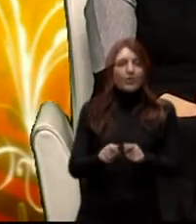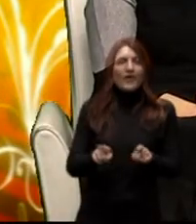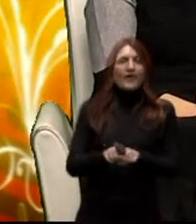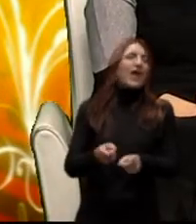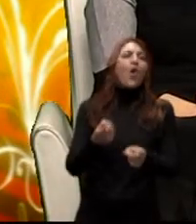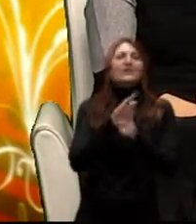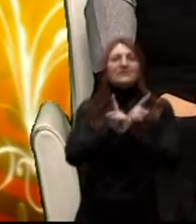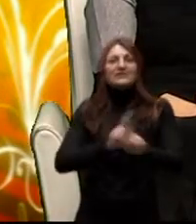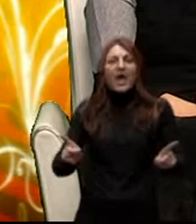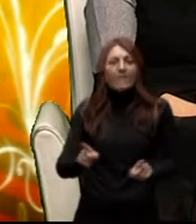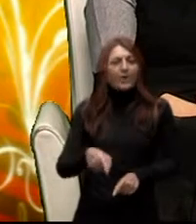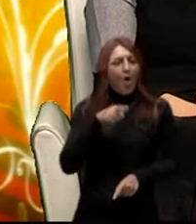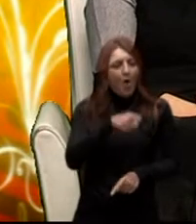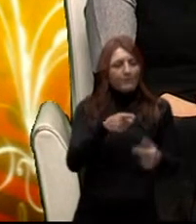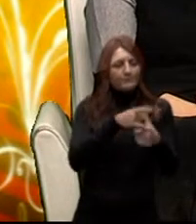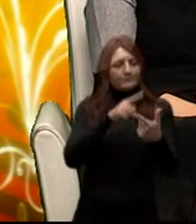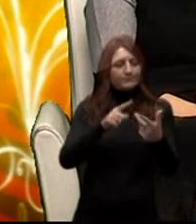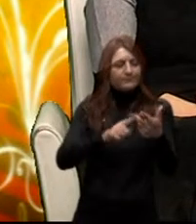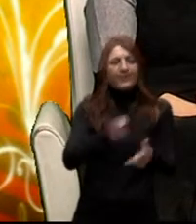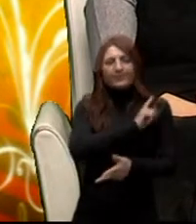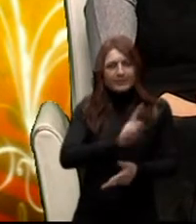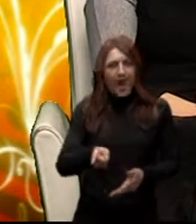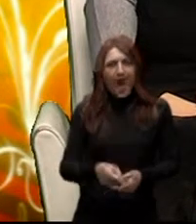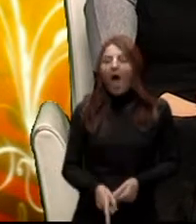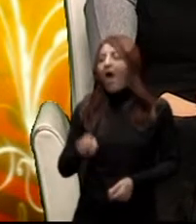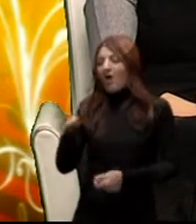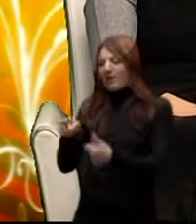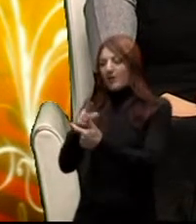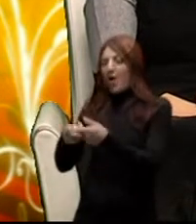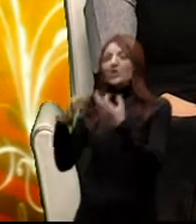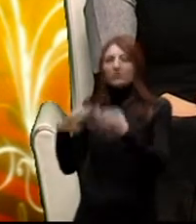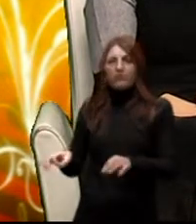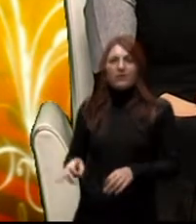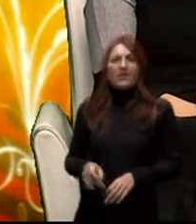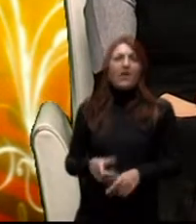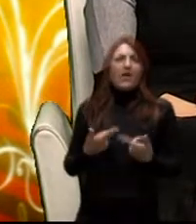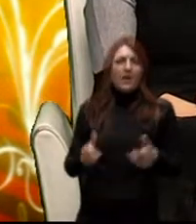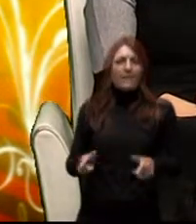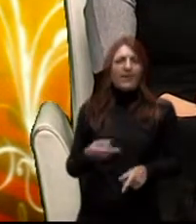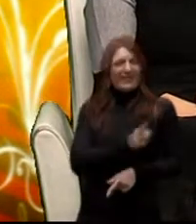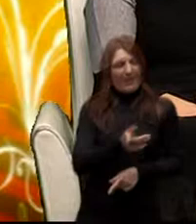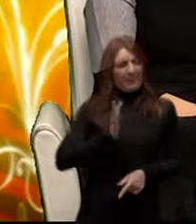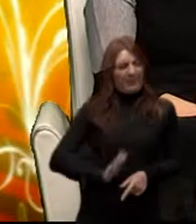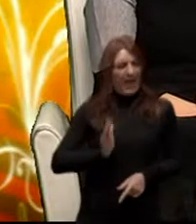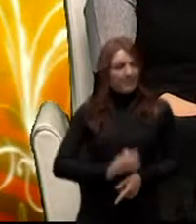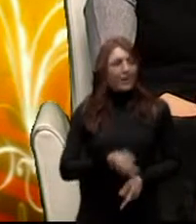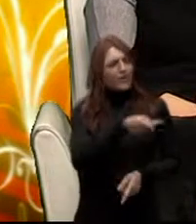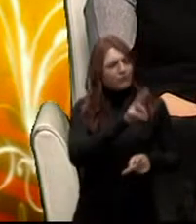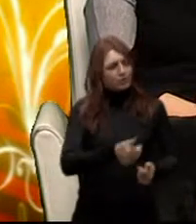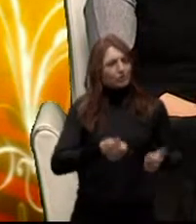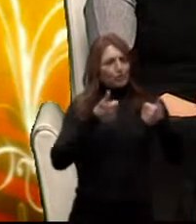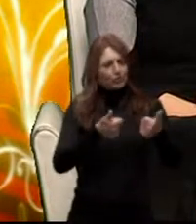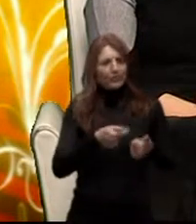driveri ili upute što ne smijemo raditi u životu i što moramo. To je ono, ne budi blizak, ne budi nepristojan, budi savršen, budi